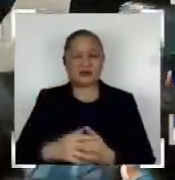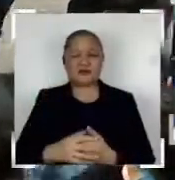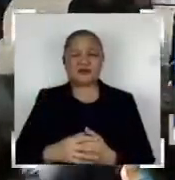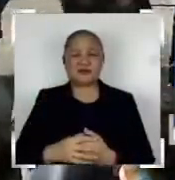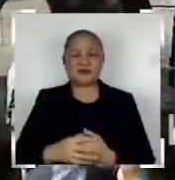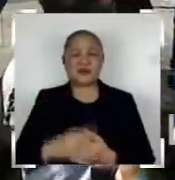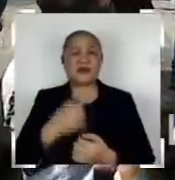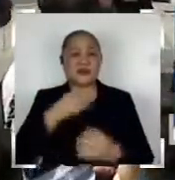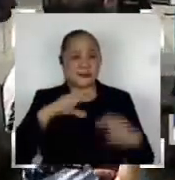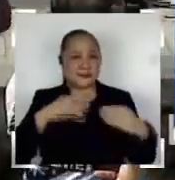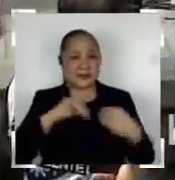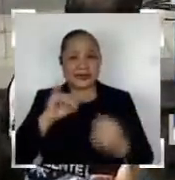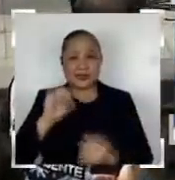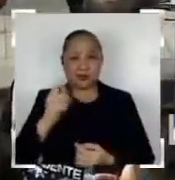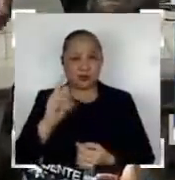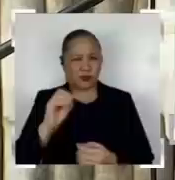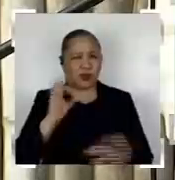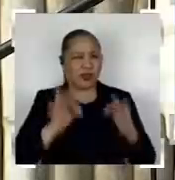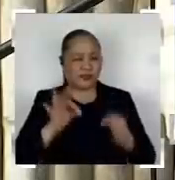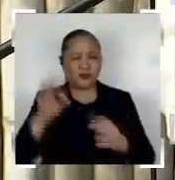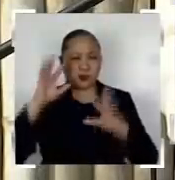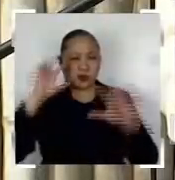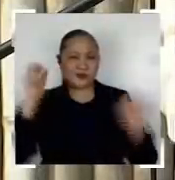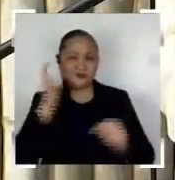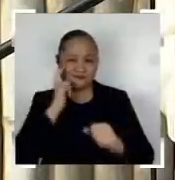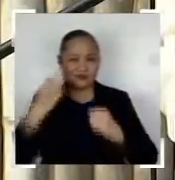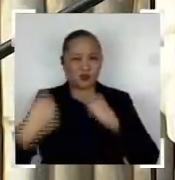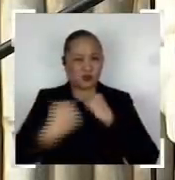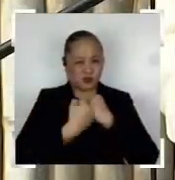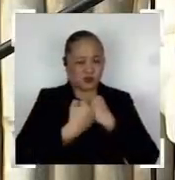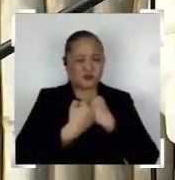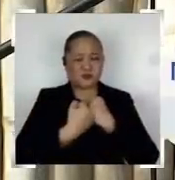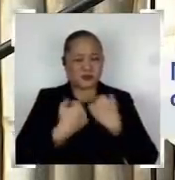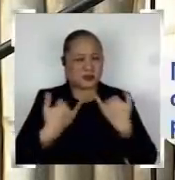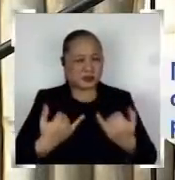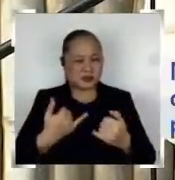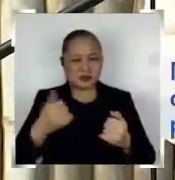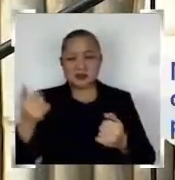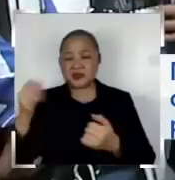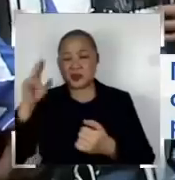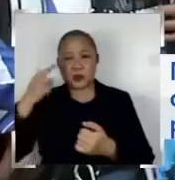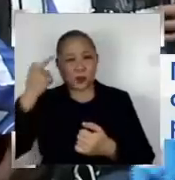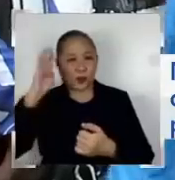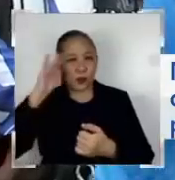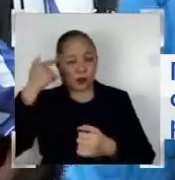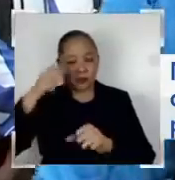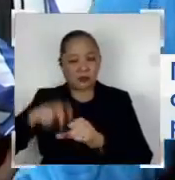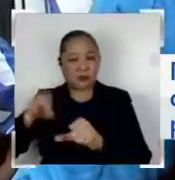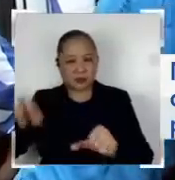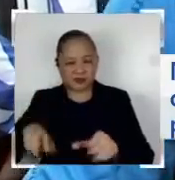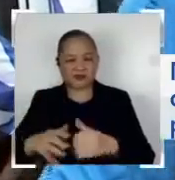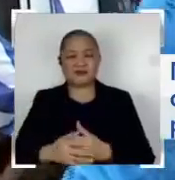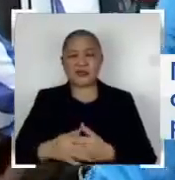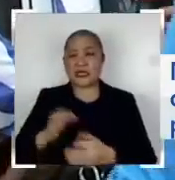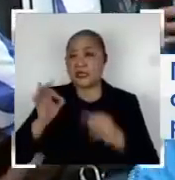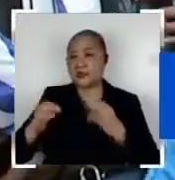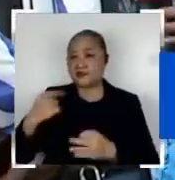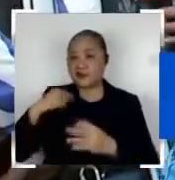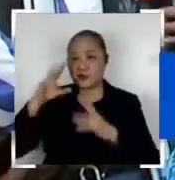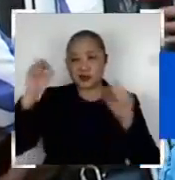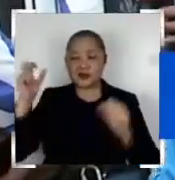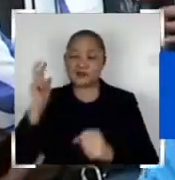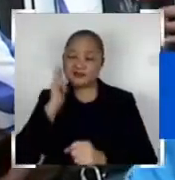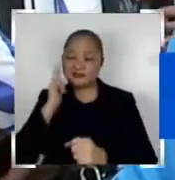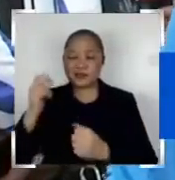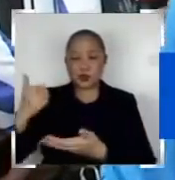Isko Moreno kung susuportahan siya ni Pangulong Duterte ngayong umatras na sa karera si Senador Bongo. Kung ako ang mapupusuan nila,